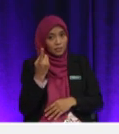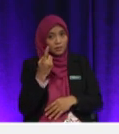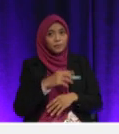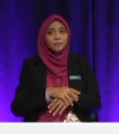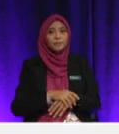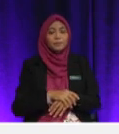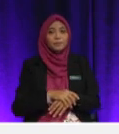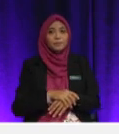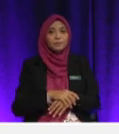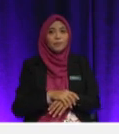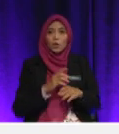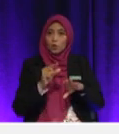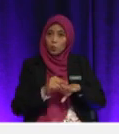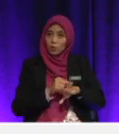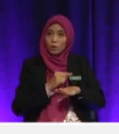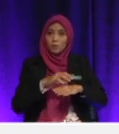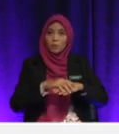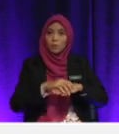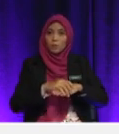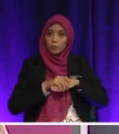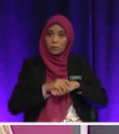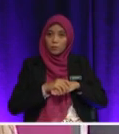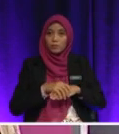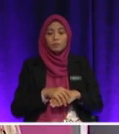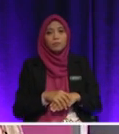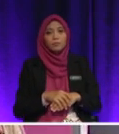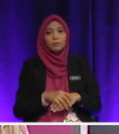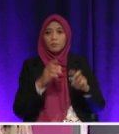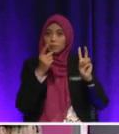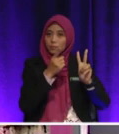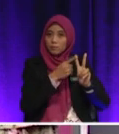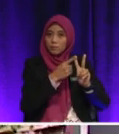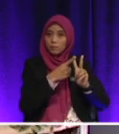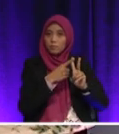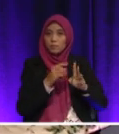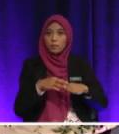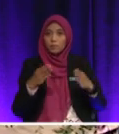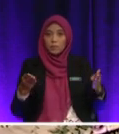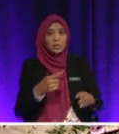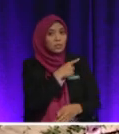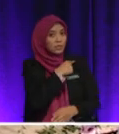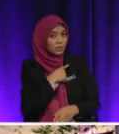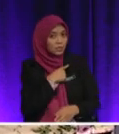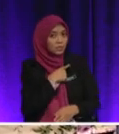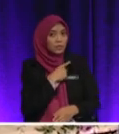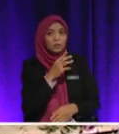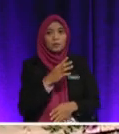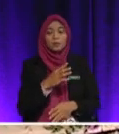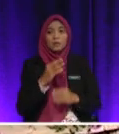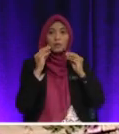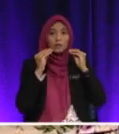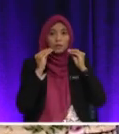dan bahasa Inggris sebagai bahasa pengantar yang kedua bahasa Cina dan bahasa Tameng di Aceh jika